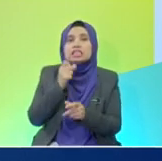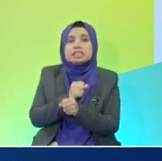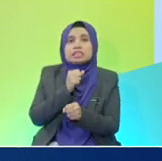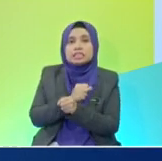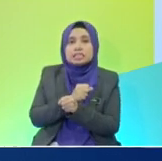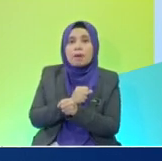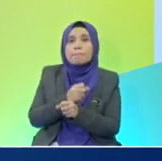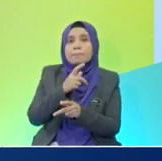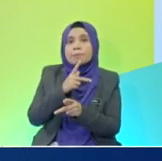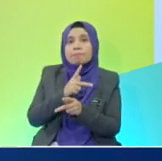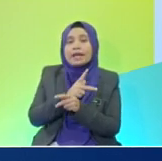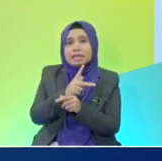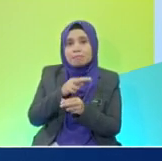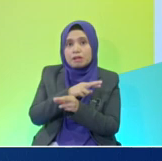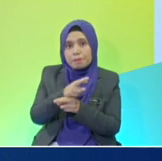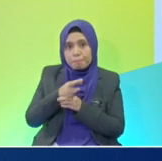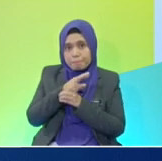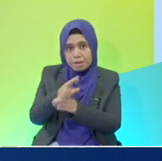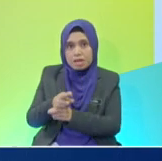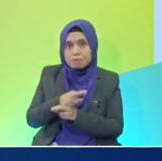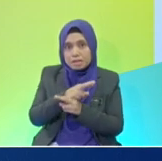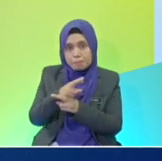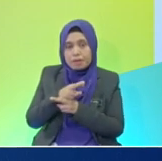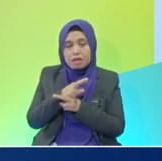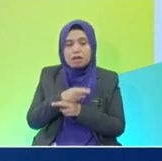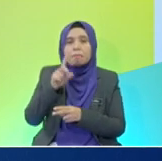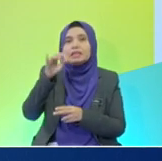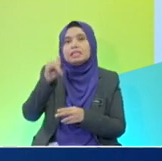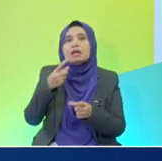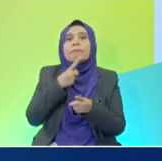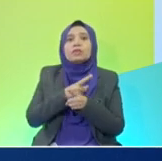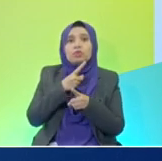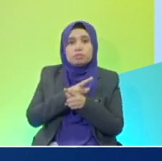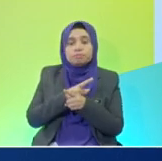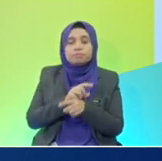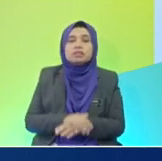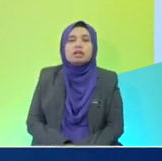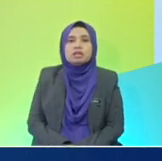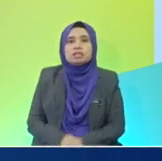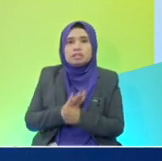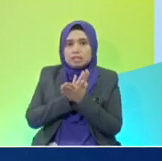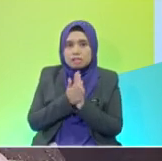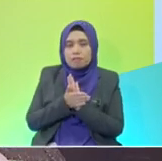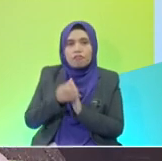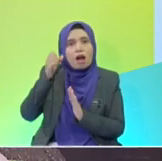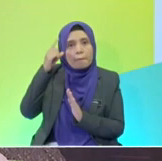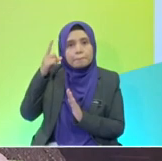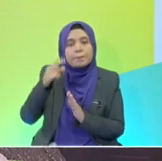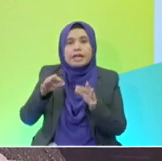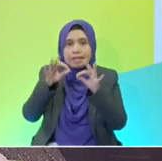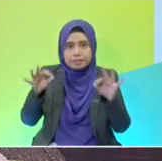jadi biru murid dapat membaca satu persatu ayat dan pahami pernyataan tersebut Oke